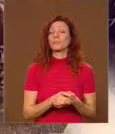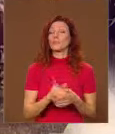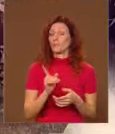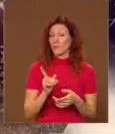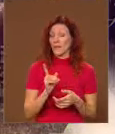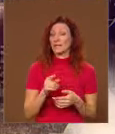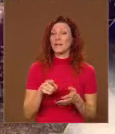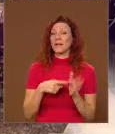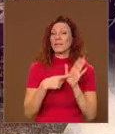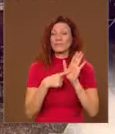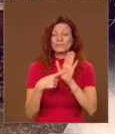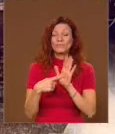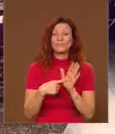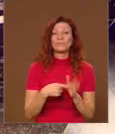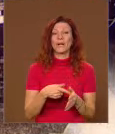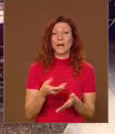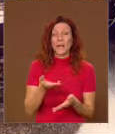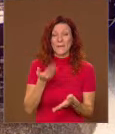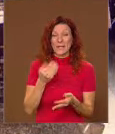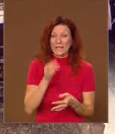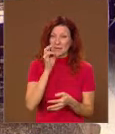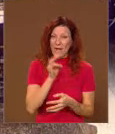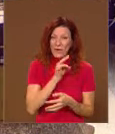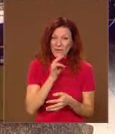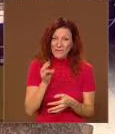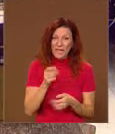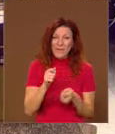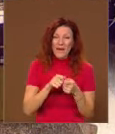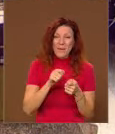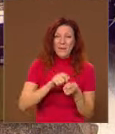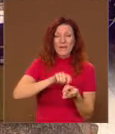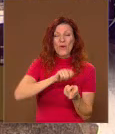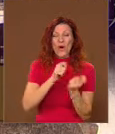бъдат осветени и претворени хляба и виното